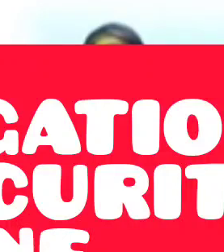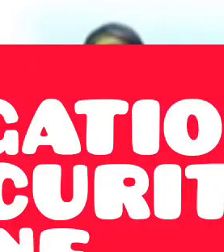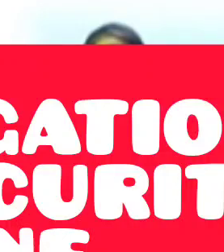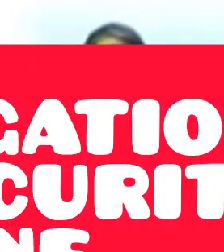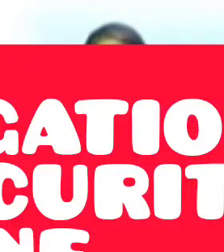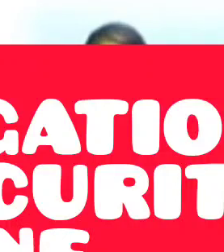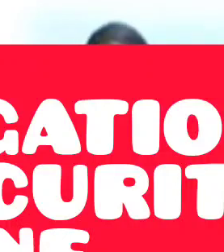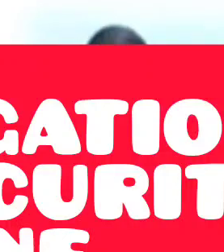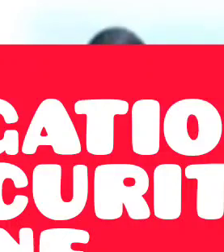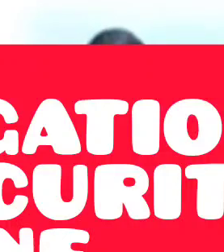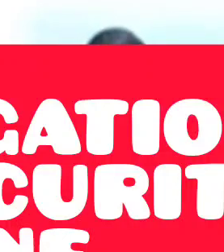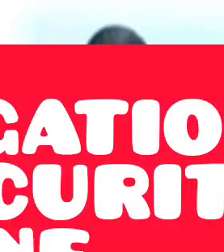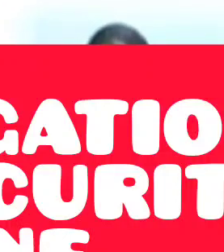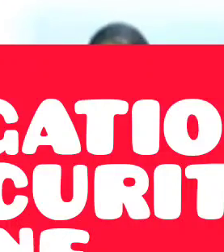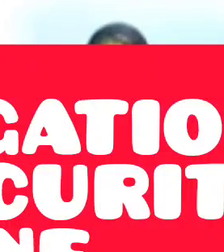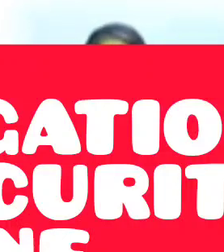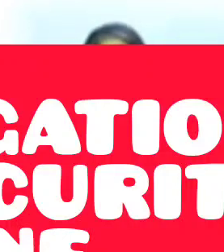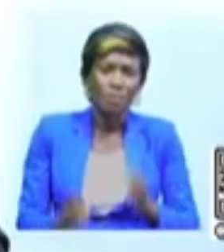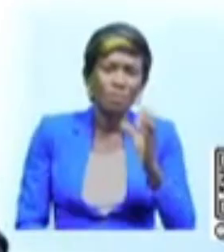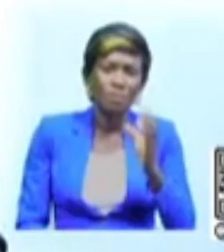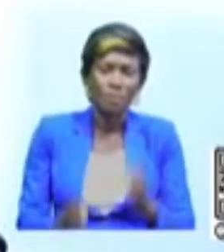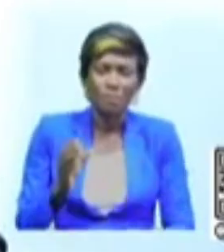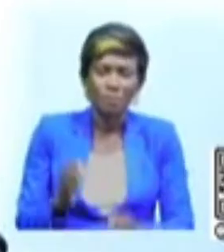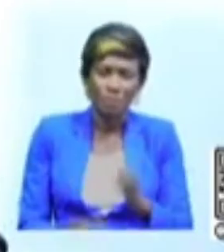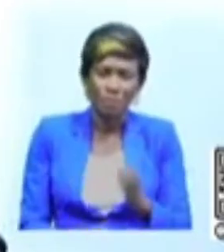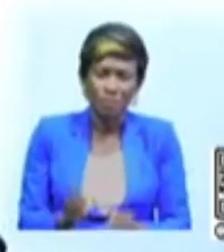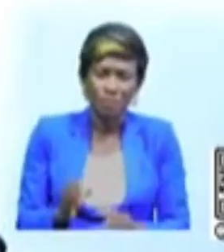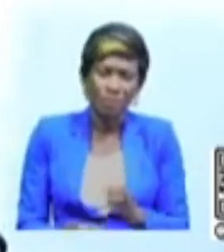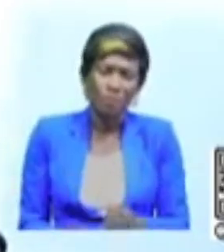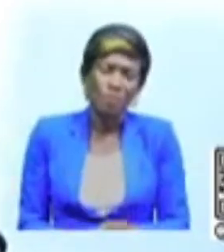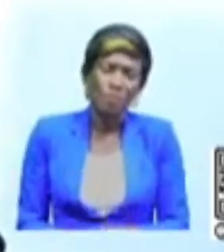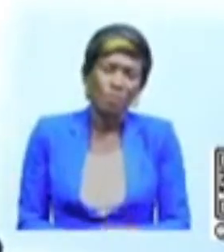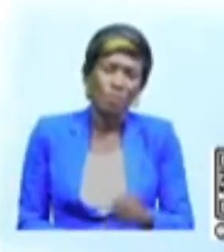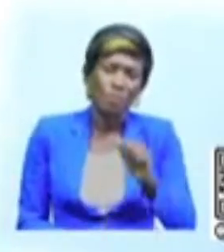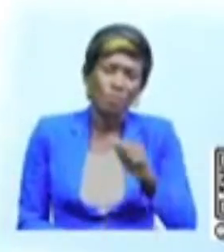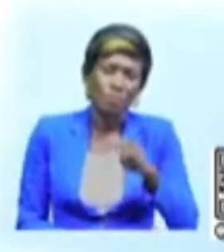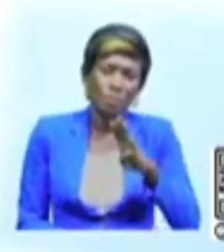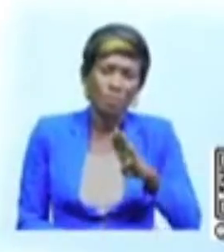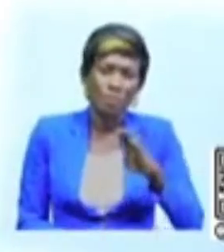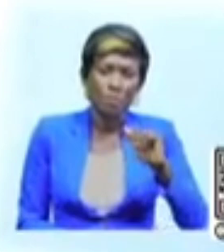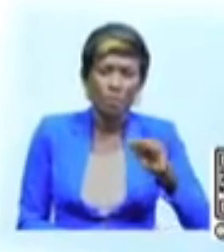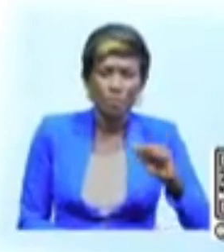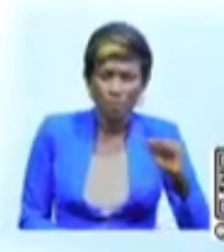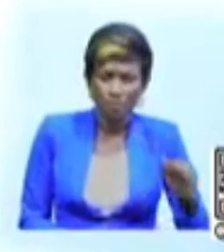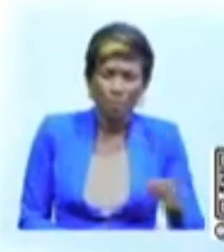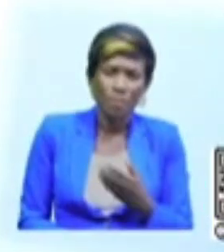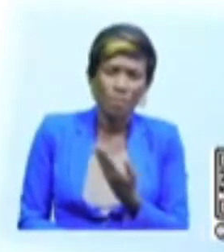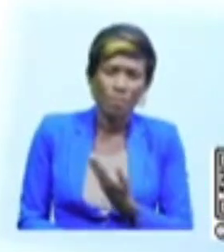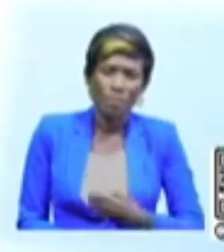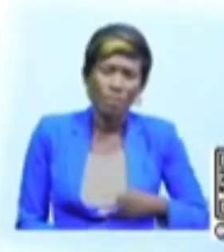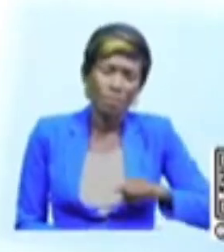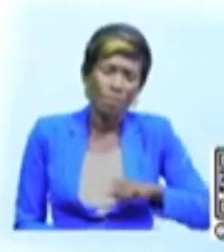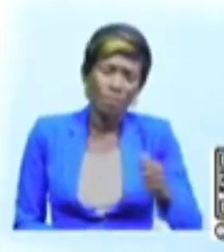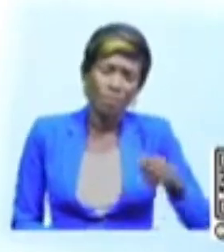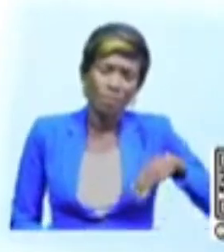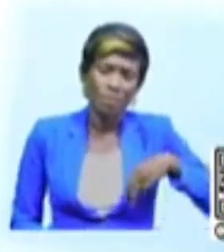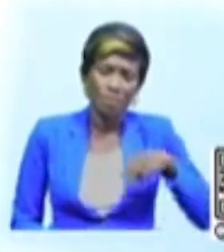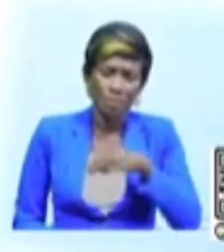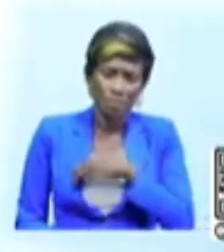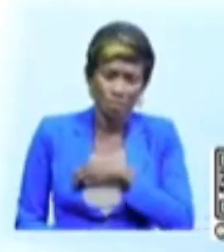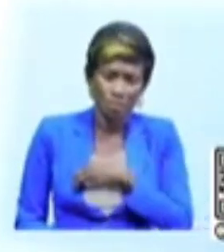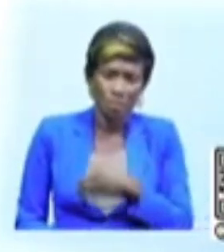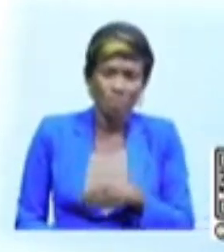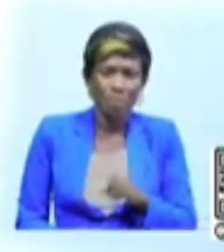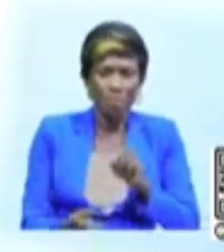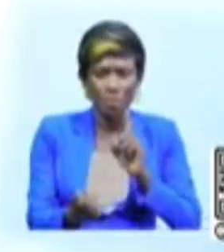président de la Cour constitutionnelle, Dieudonné Abba Uwono, et les autres membres de la Cour viennent également de s'entretenir avec